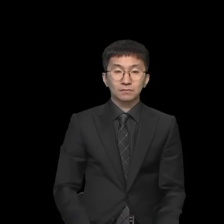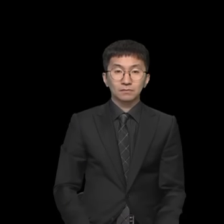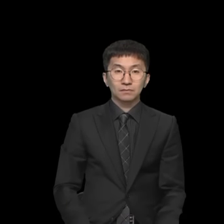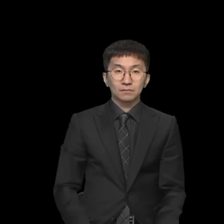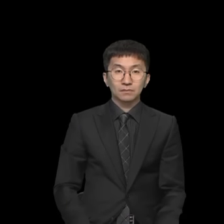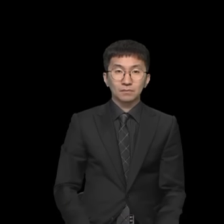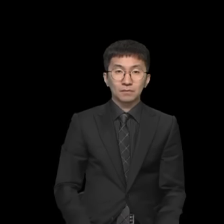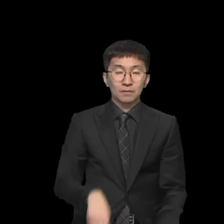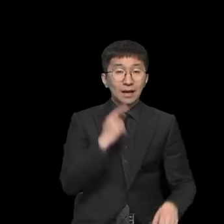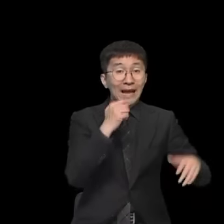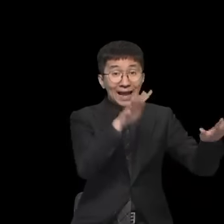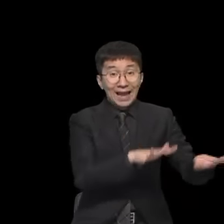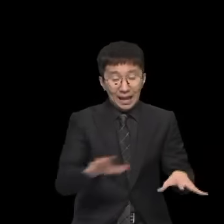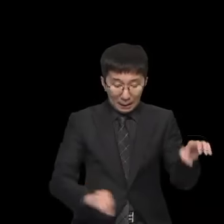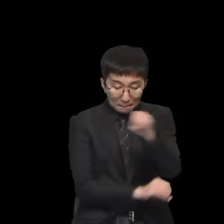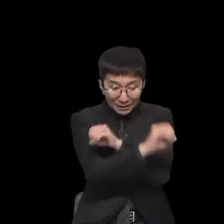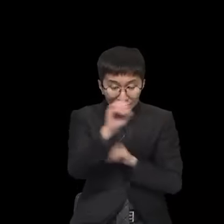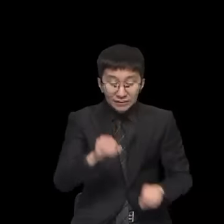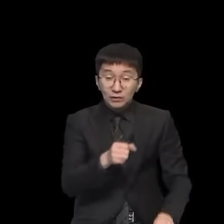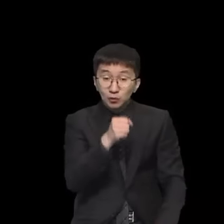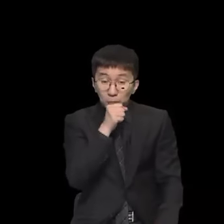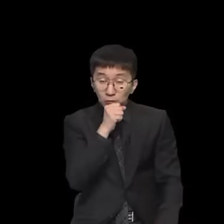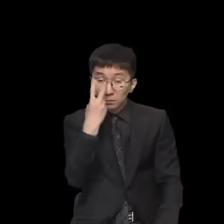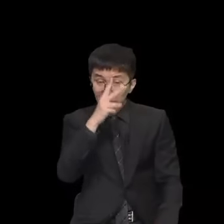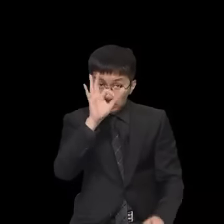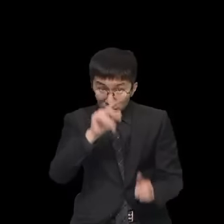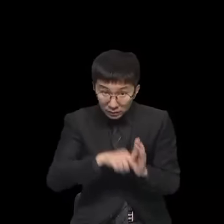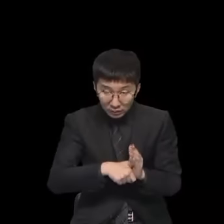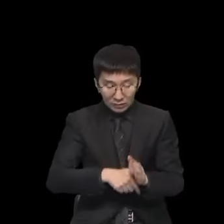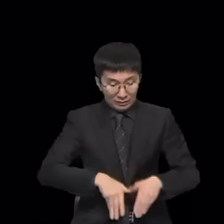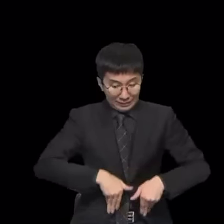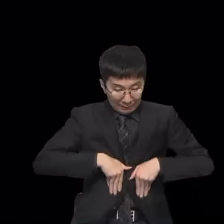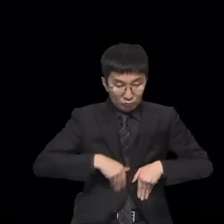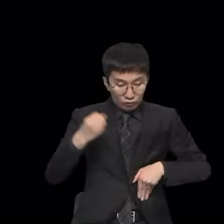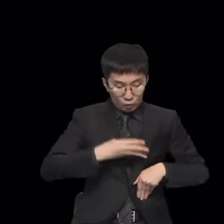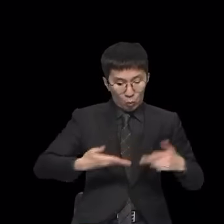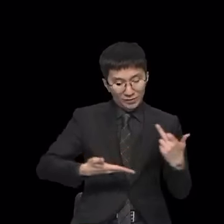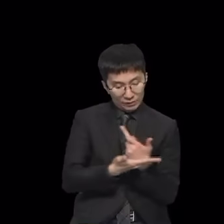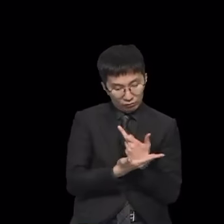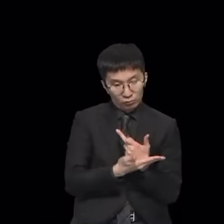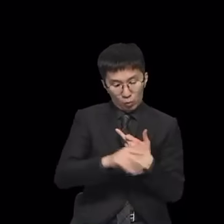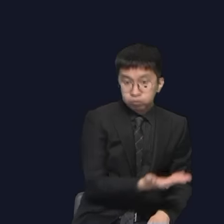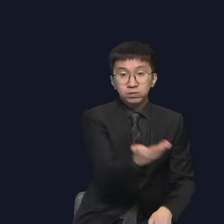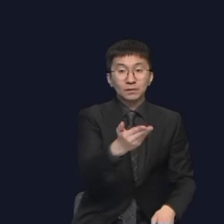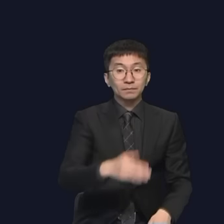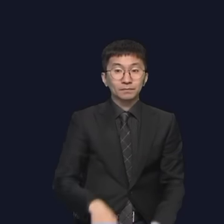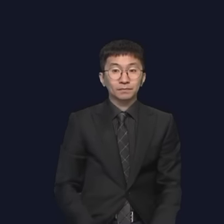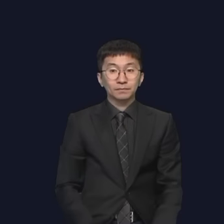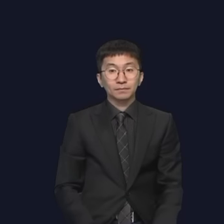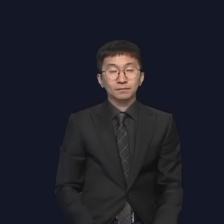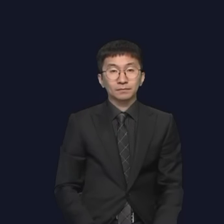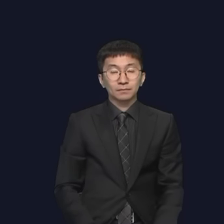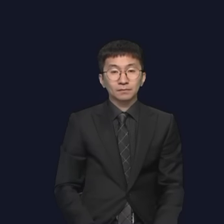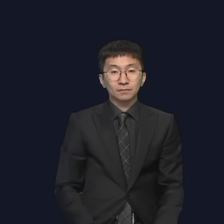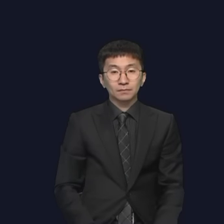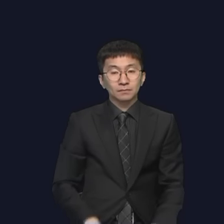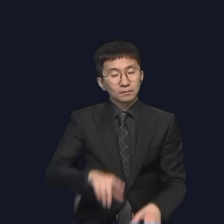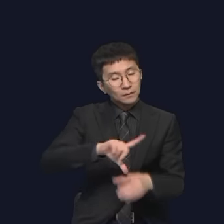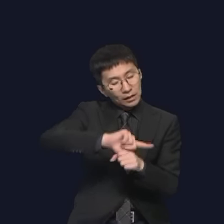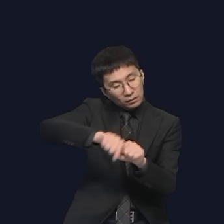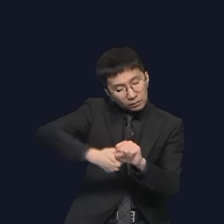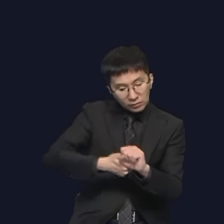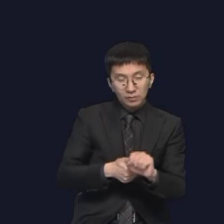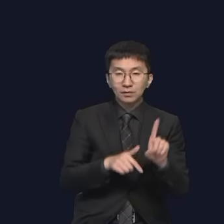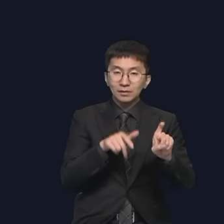해양 방사능 검사 지점은 남부지방 그리고 제주도 인근 해역에 몰려 있습니다. 연안 10km까지는